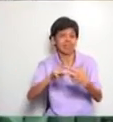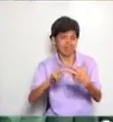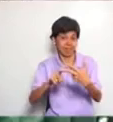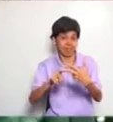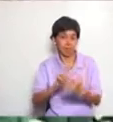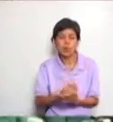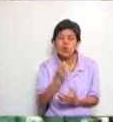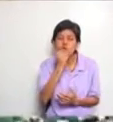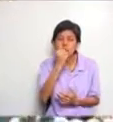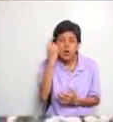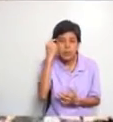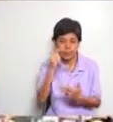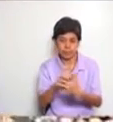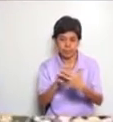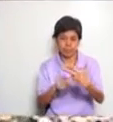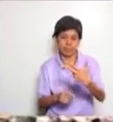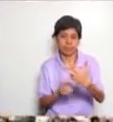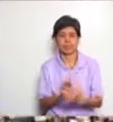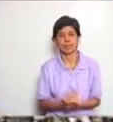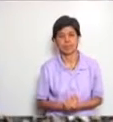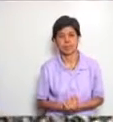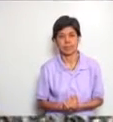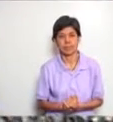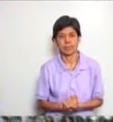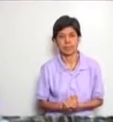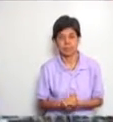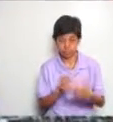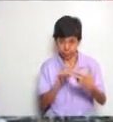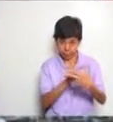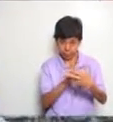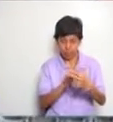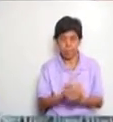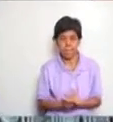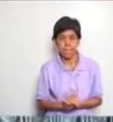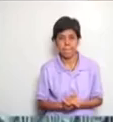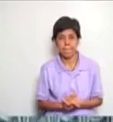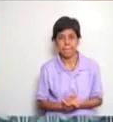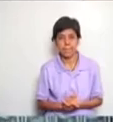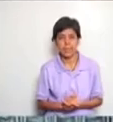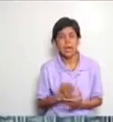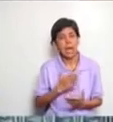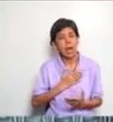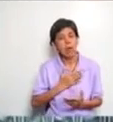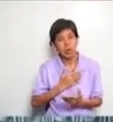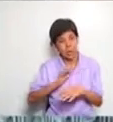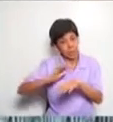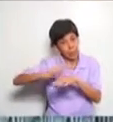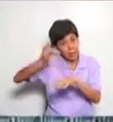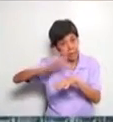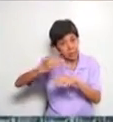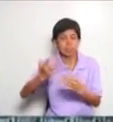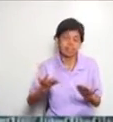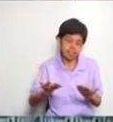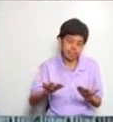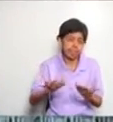อีกกล่มนึง ทอด เราถธรรมชาตจิกหั ดวยแ